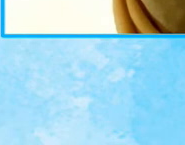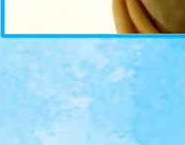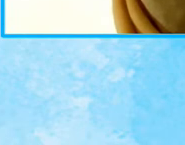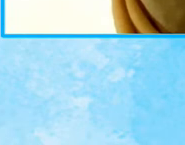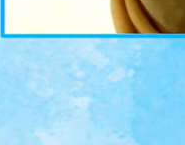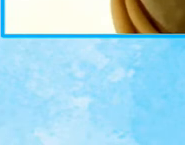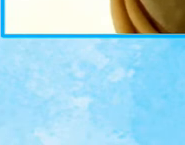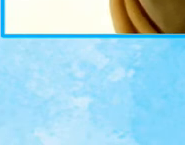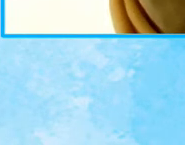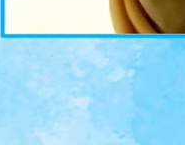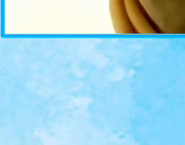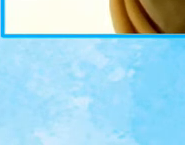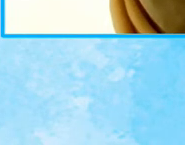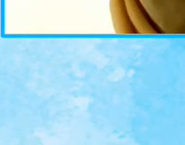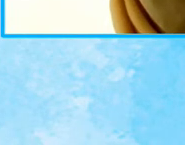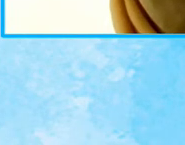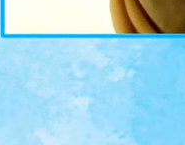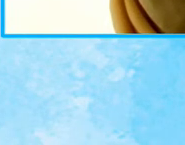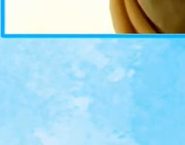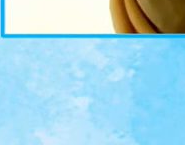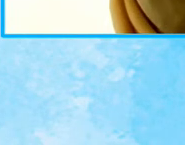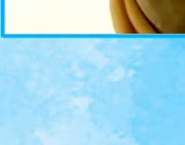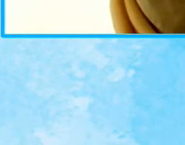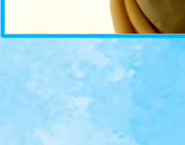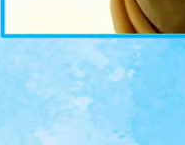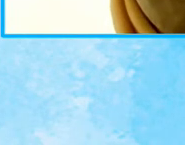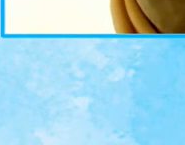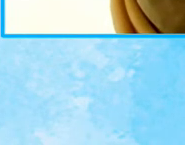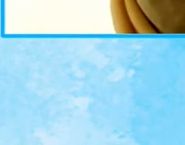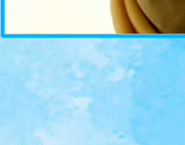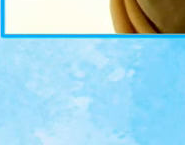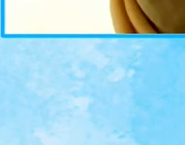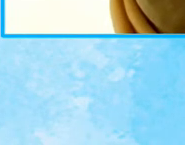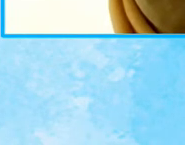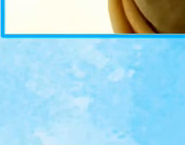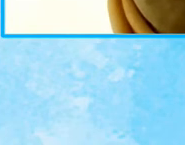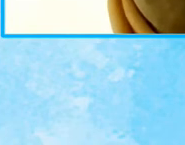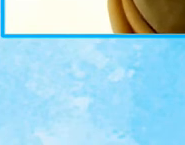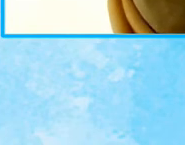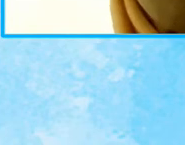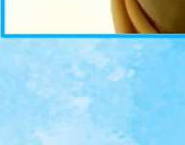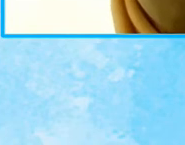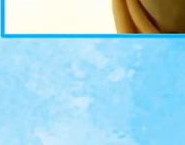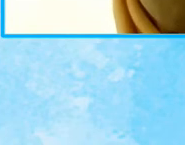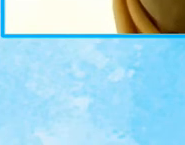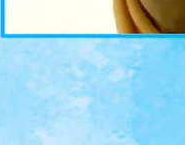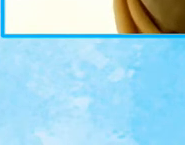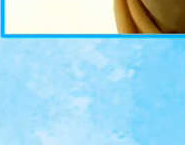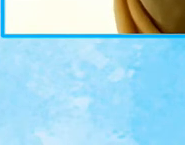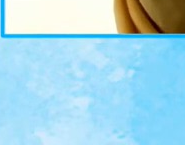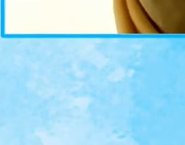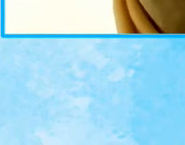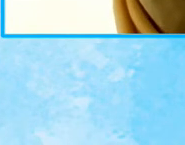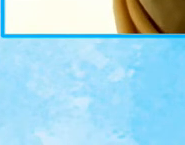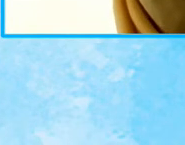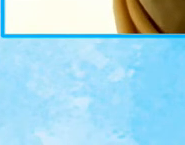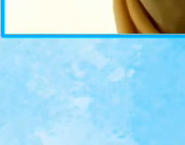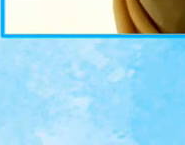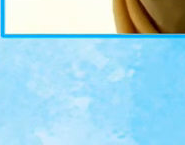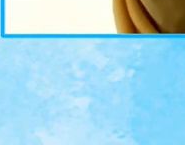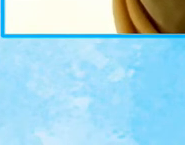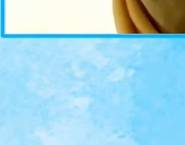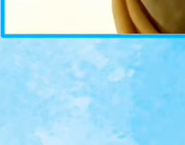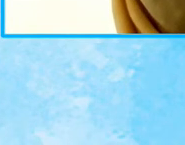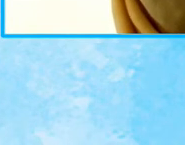continue to support to make a real impact with the support and guidance from the government as